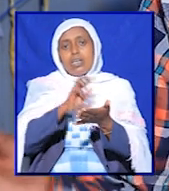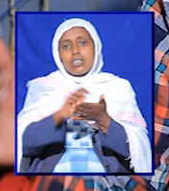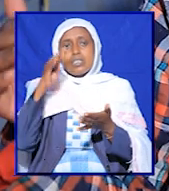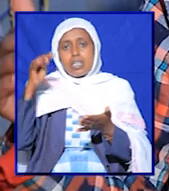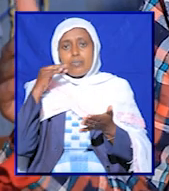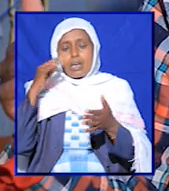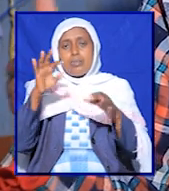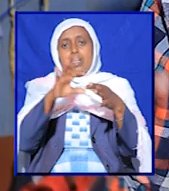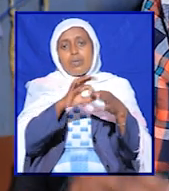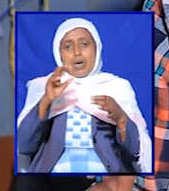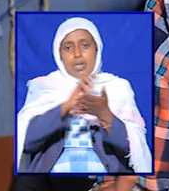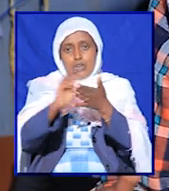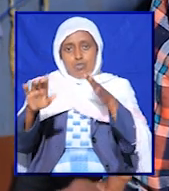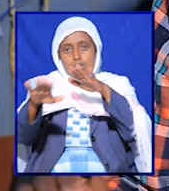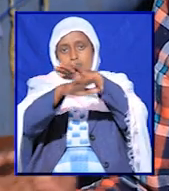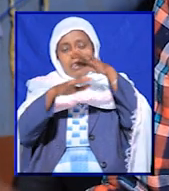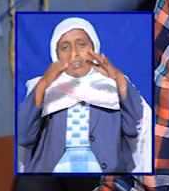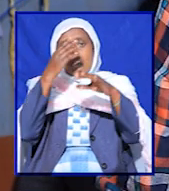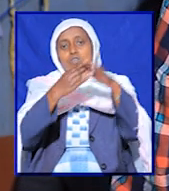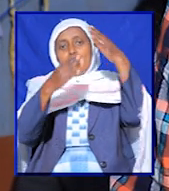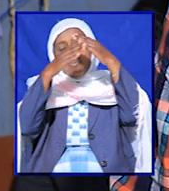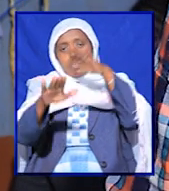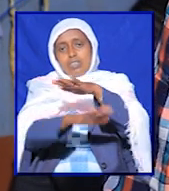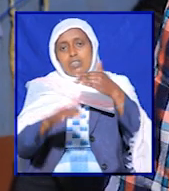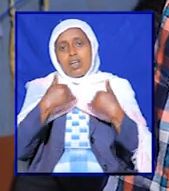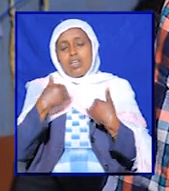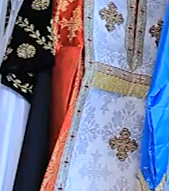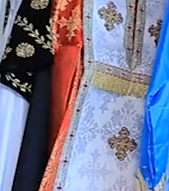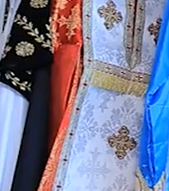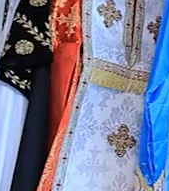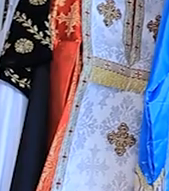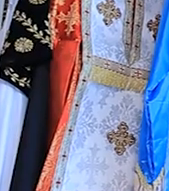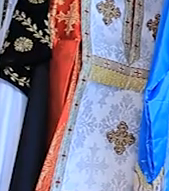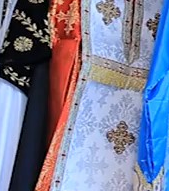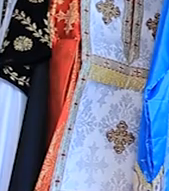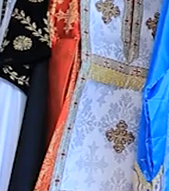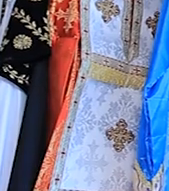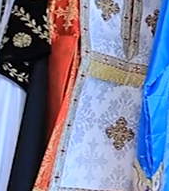ማርያም ከማህበረ ቅዱሳን ፎቅ ስር አለ የሽያጭ ማከላችን